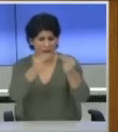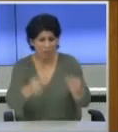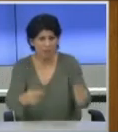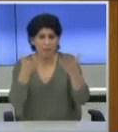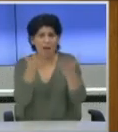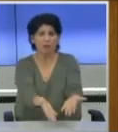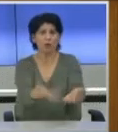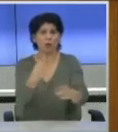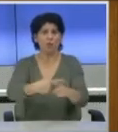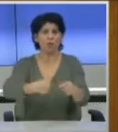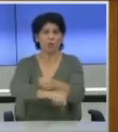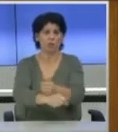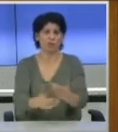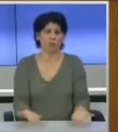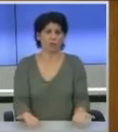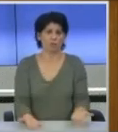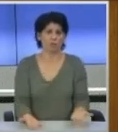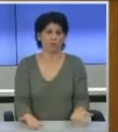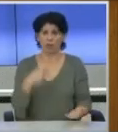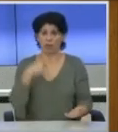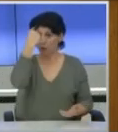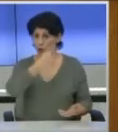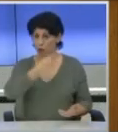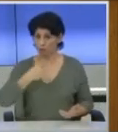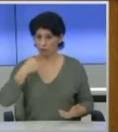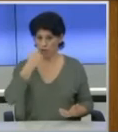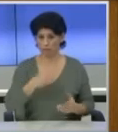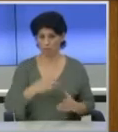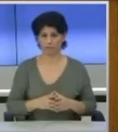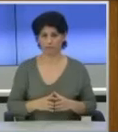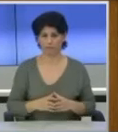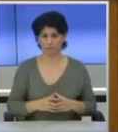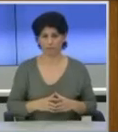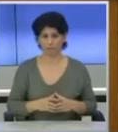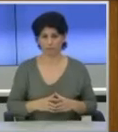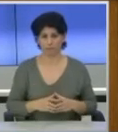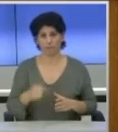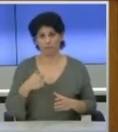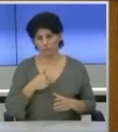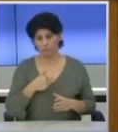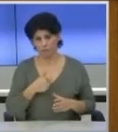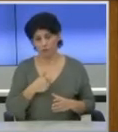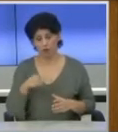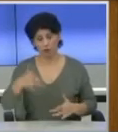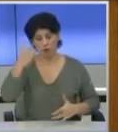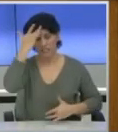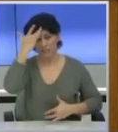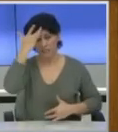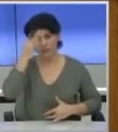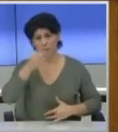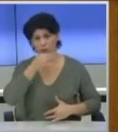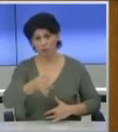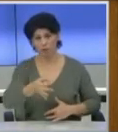ποδοσφαίρου. Προσωπικά θα πράξω αυτό που επιβάλλει η συνείδησή